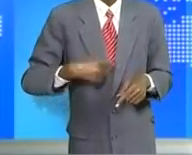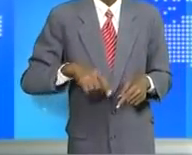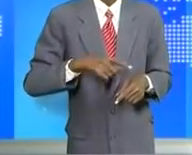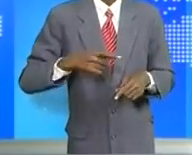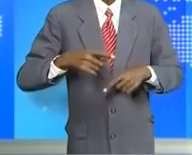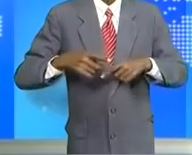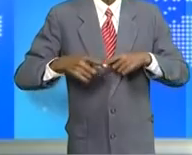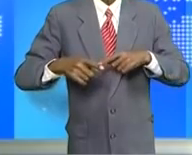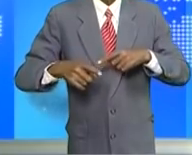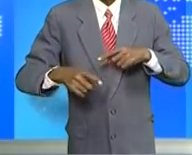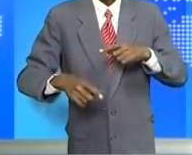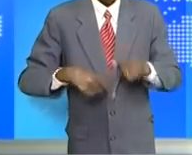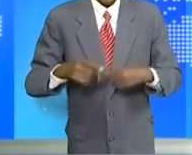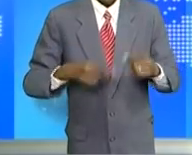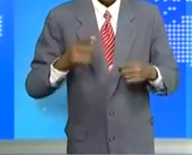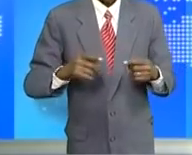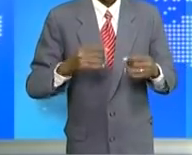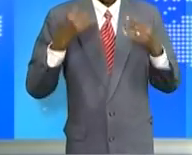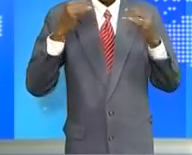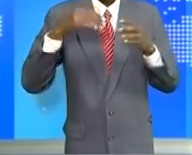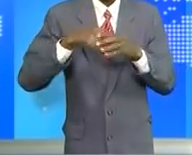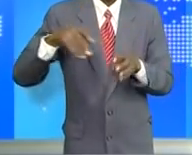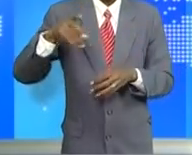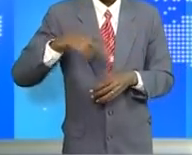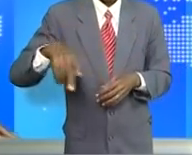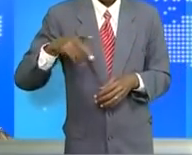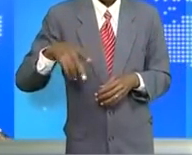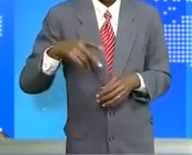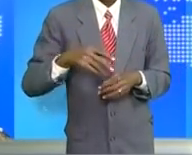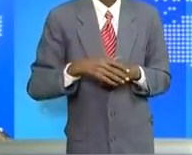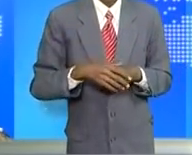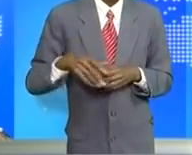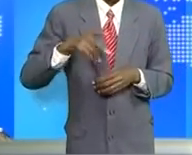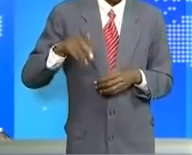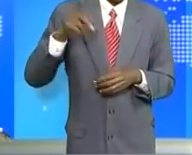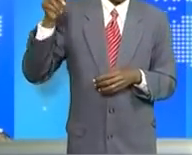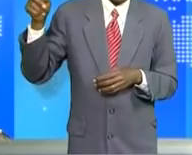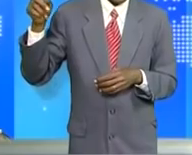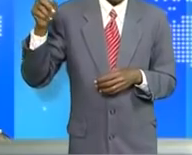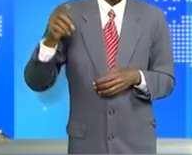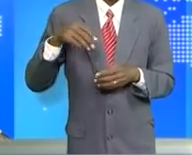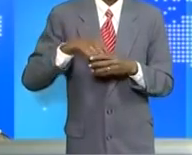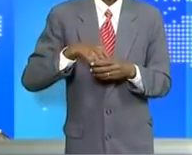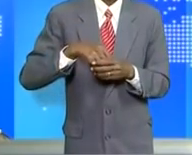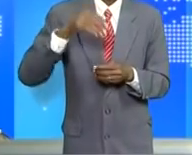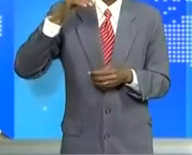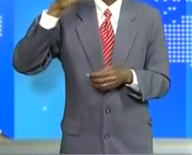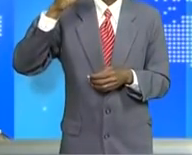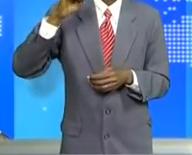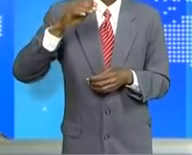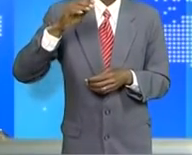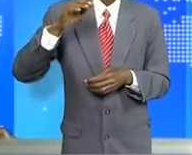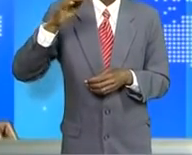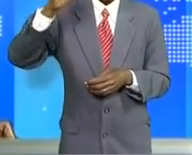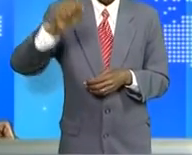encore non exploitées. Ce qui est déjà exploitable, c'est le maïs, le manioc et tant d'autres cultures vivrières, comme le